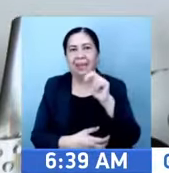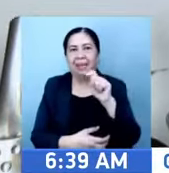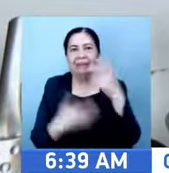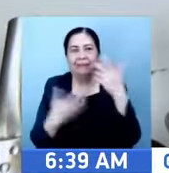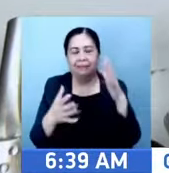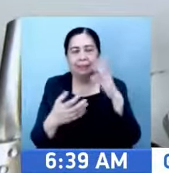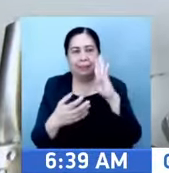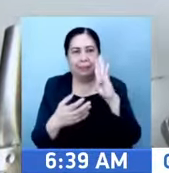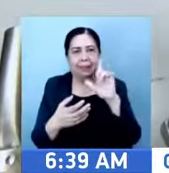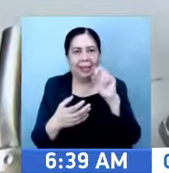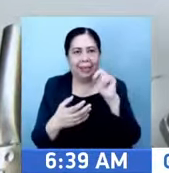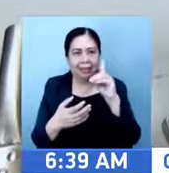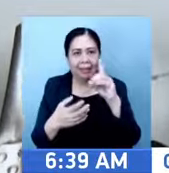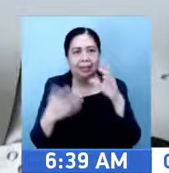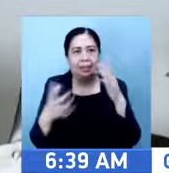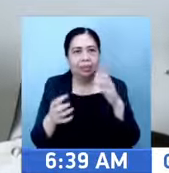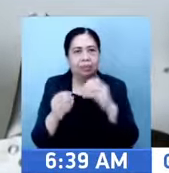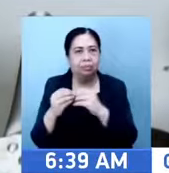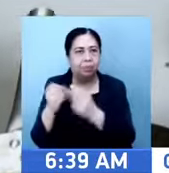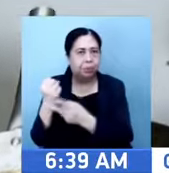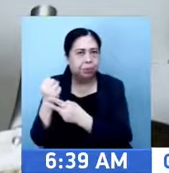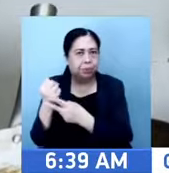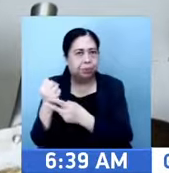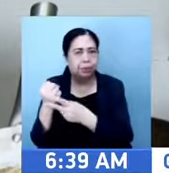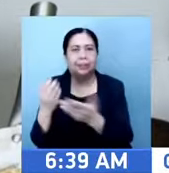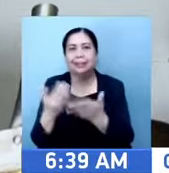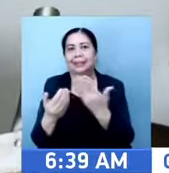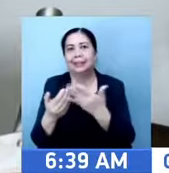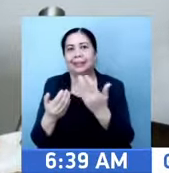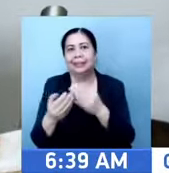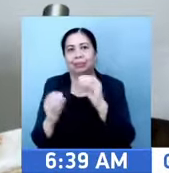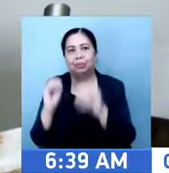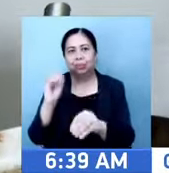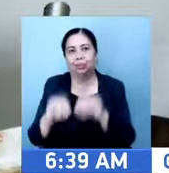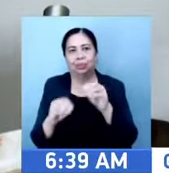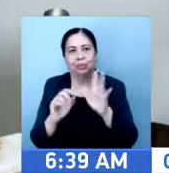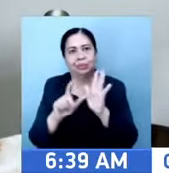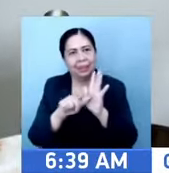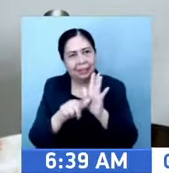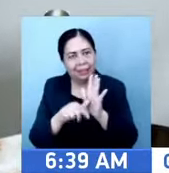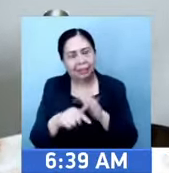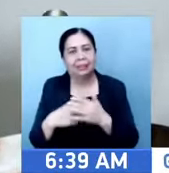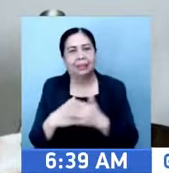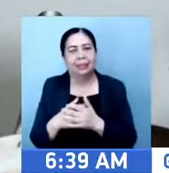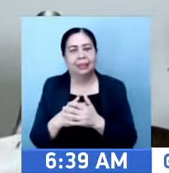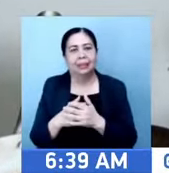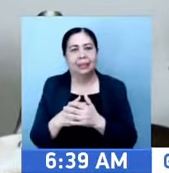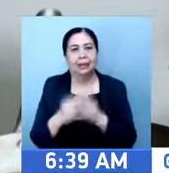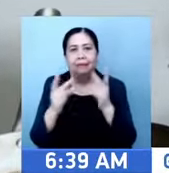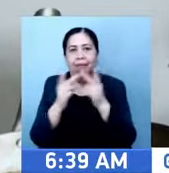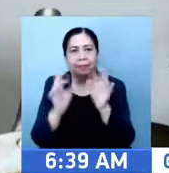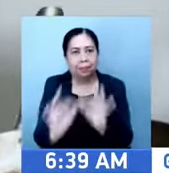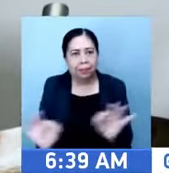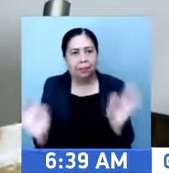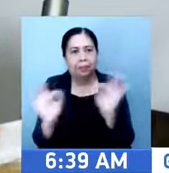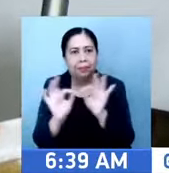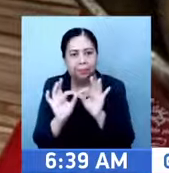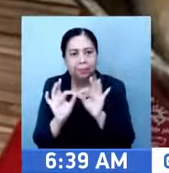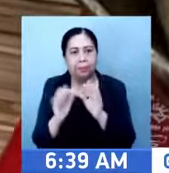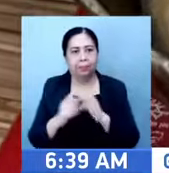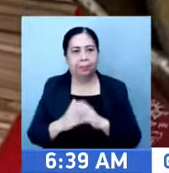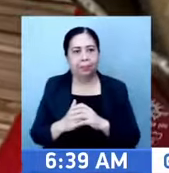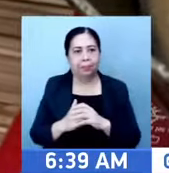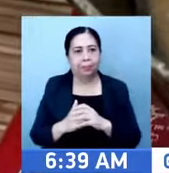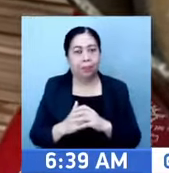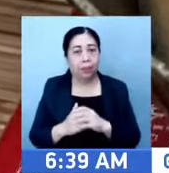ko na siya para mas madali. Yes. Mas madali natin siyang ma-blend. Diba? Actually, very important sa mga food business